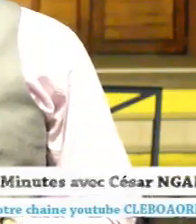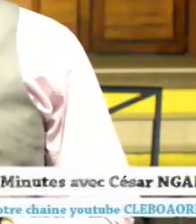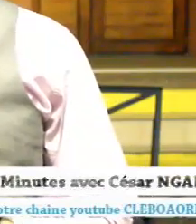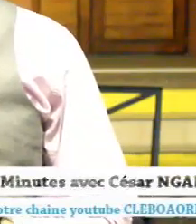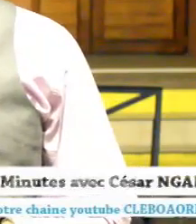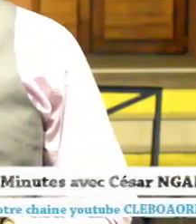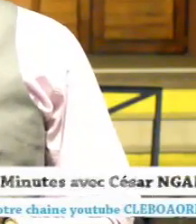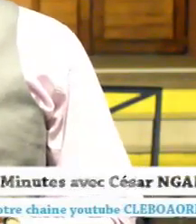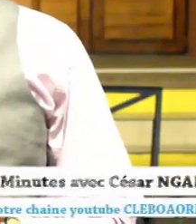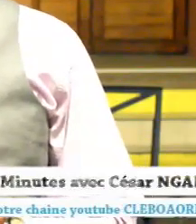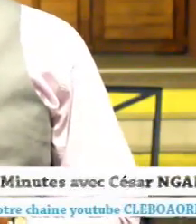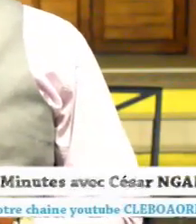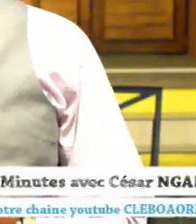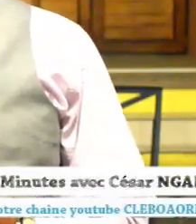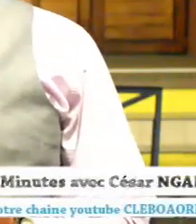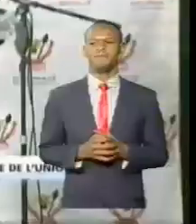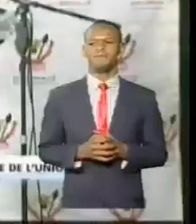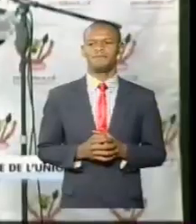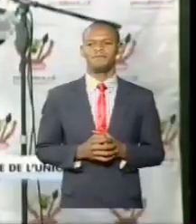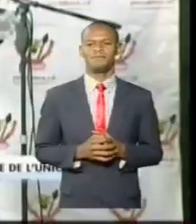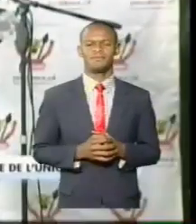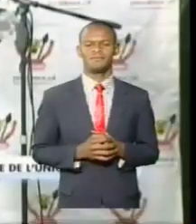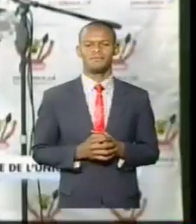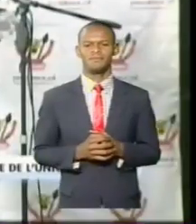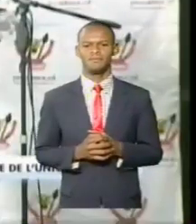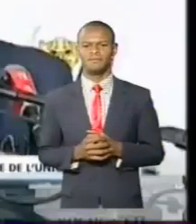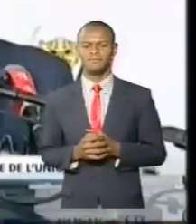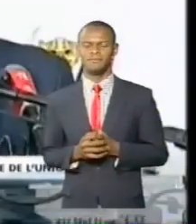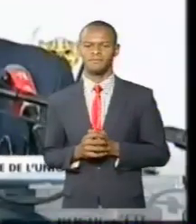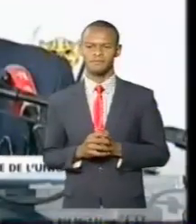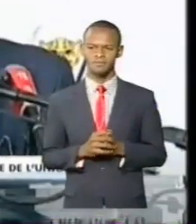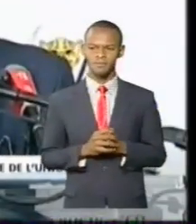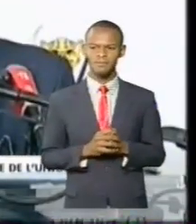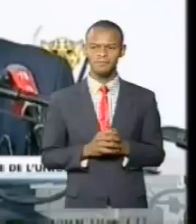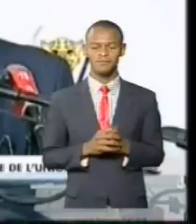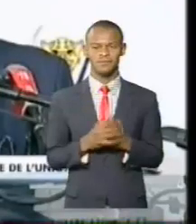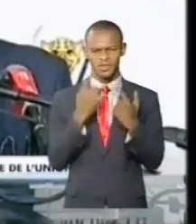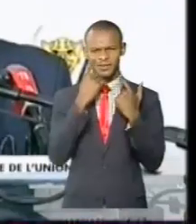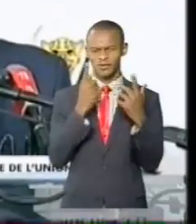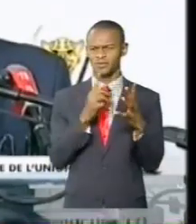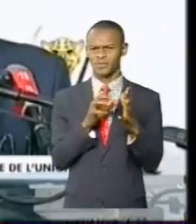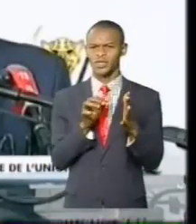Félix Antoine Tshisekedi. Bolanda bino moko. De cette ordonnance